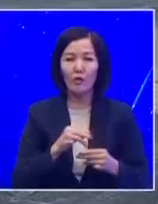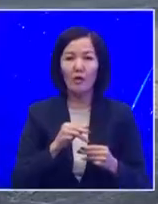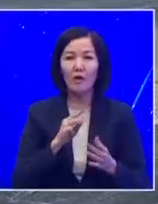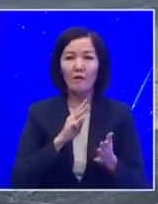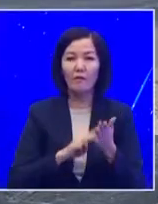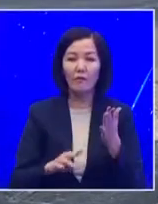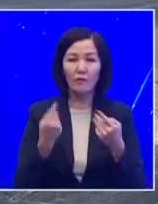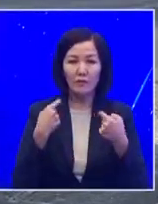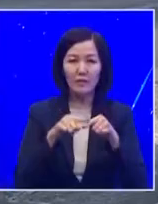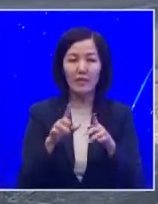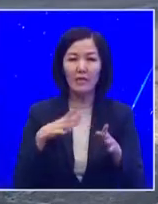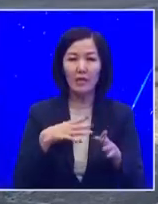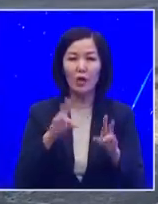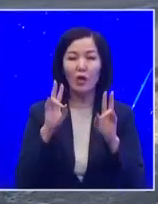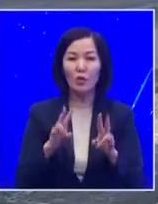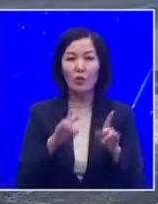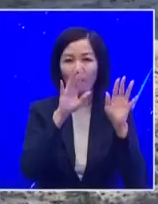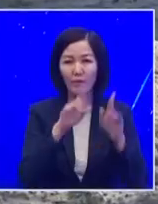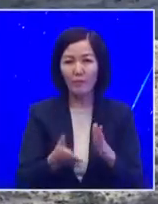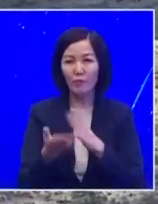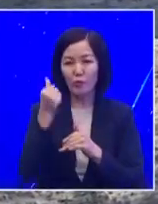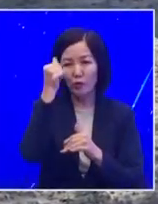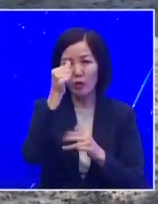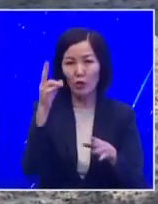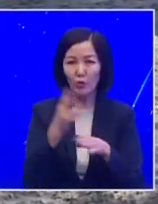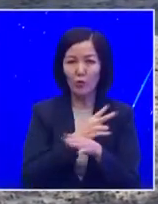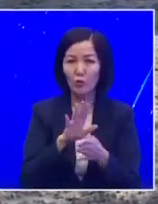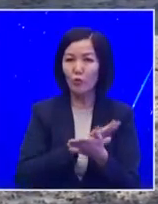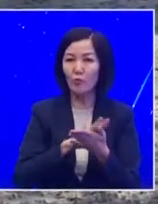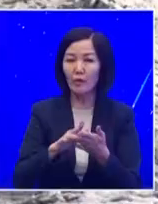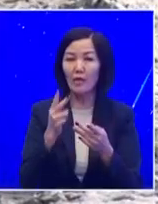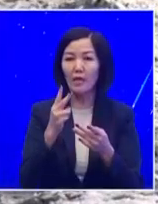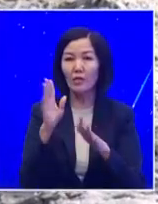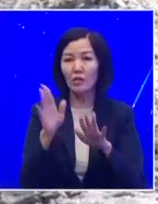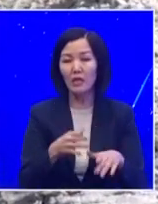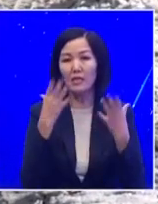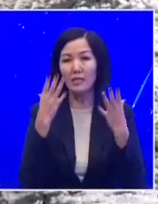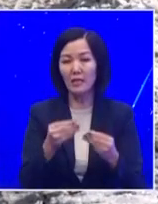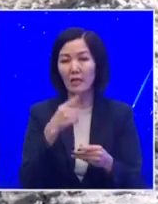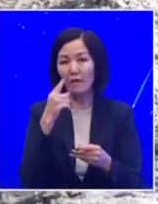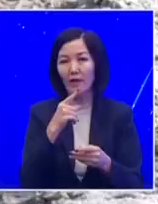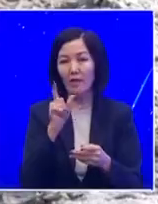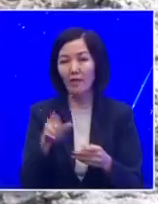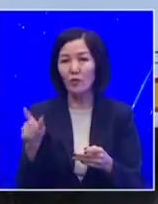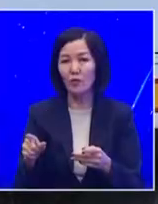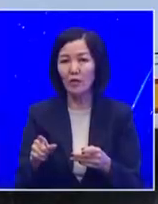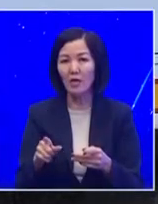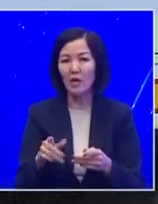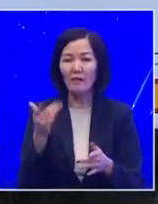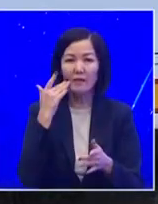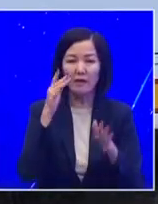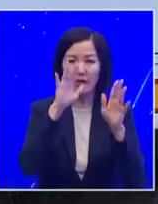80 единиц техники. Однако снег, выпавший прошлой ночью, не убирается даже через день, сетуют горожане. Хотя аномальными